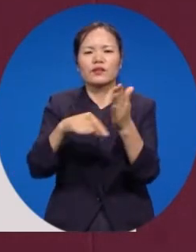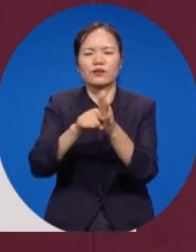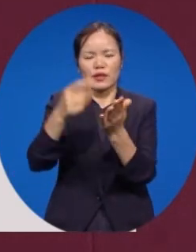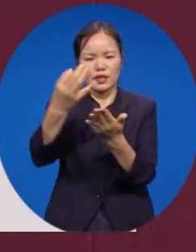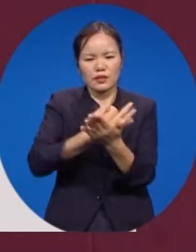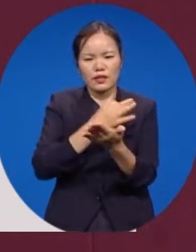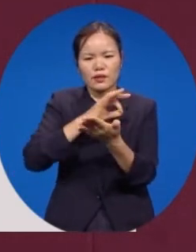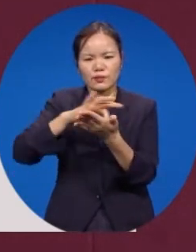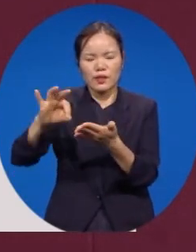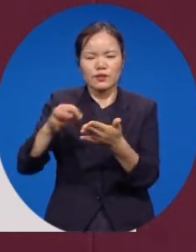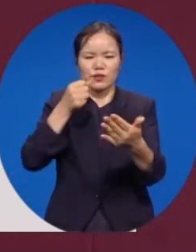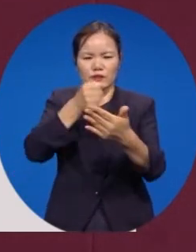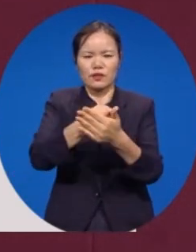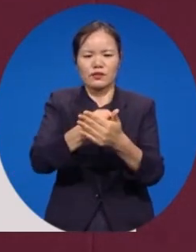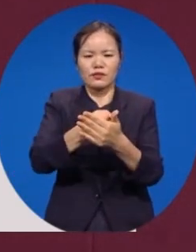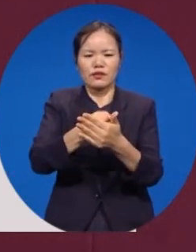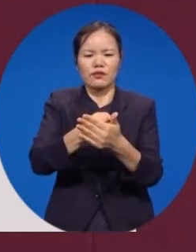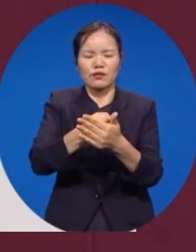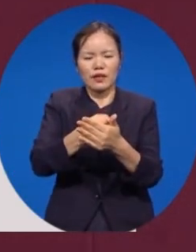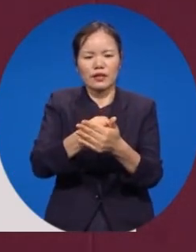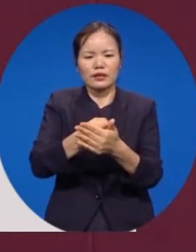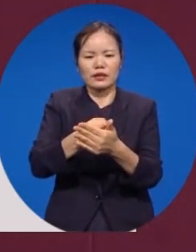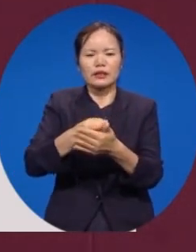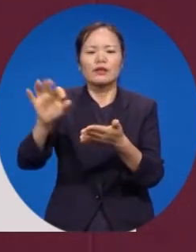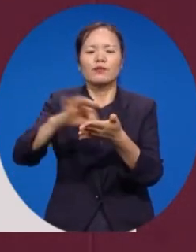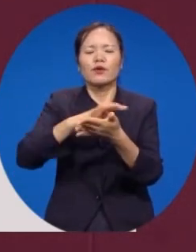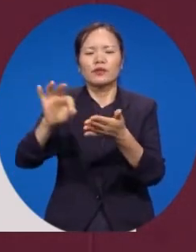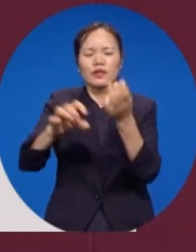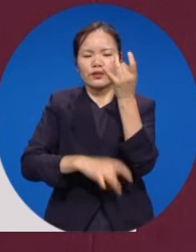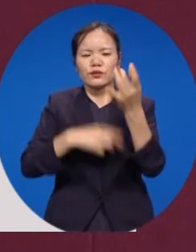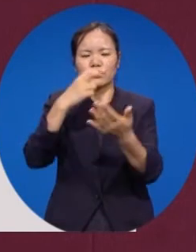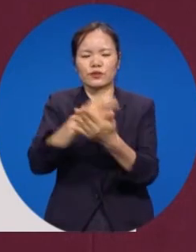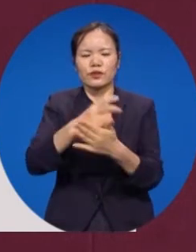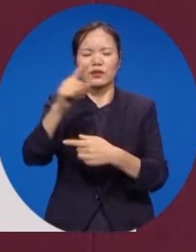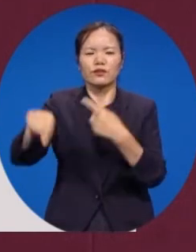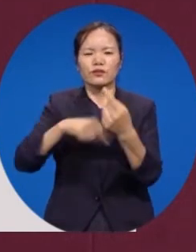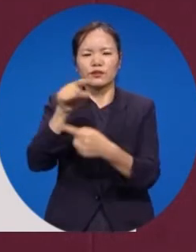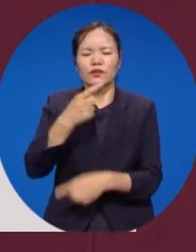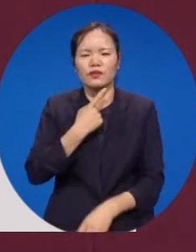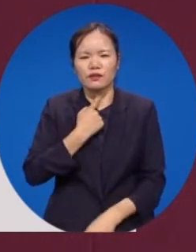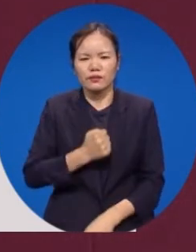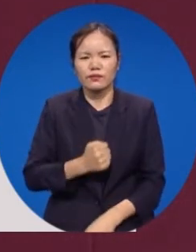세입을 교정하는 연성 재정 둔칙을 운영한 적이 있습니다.